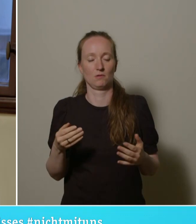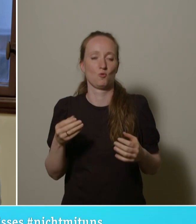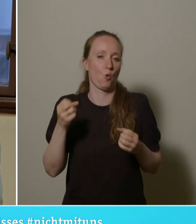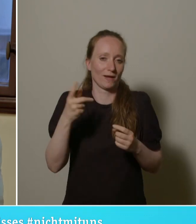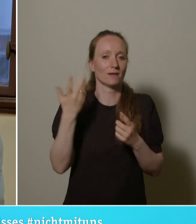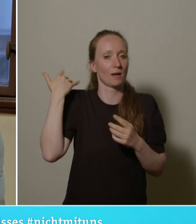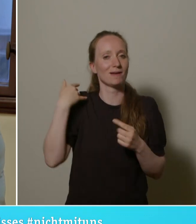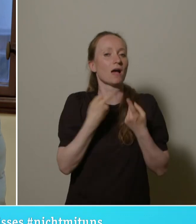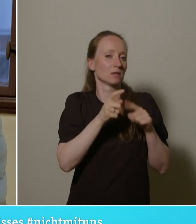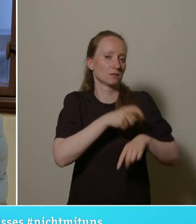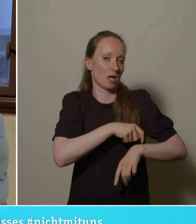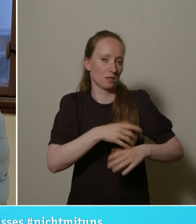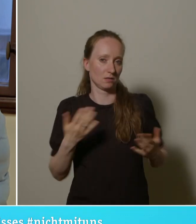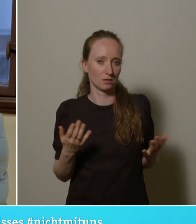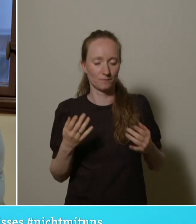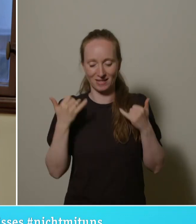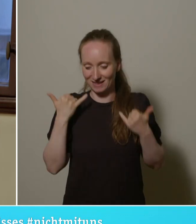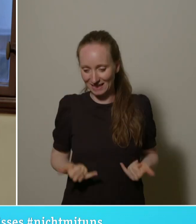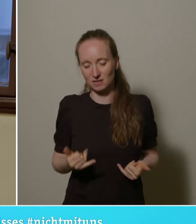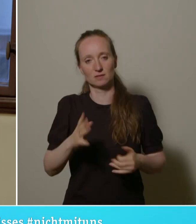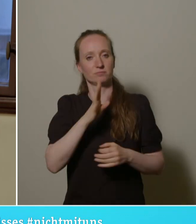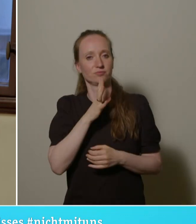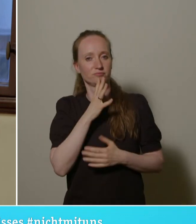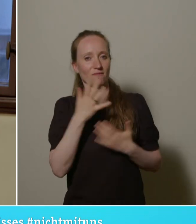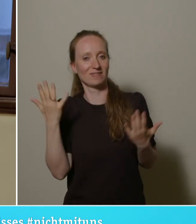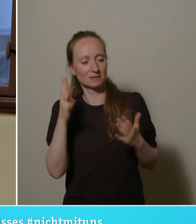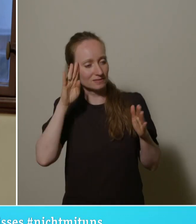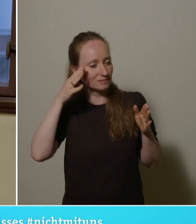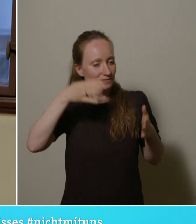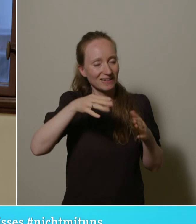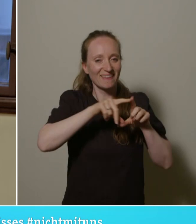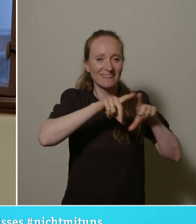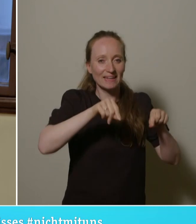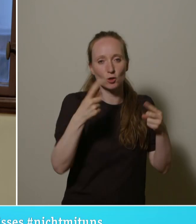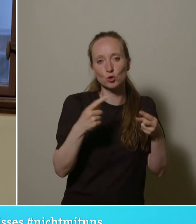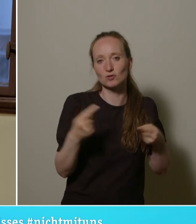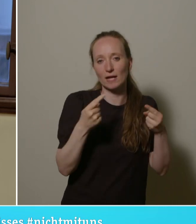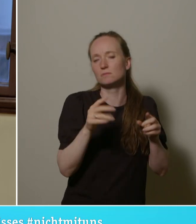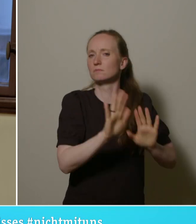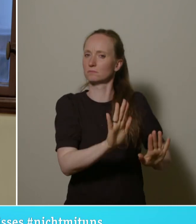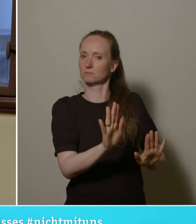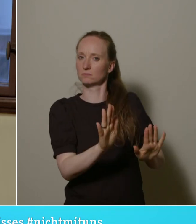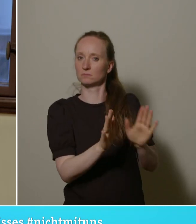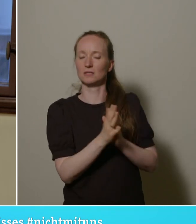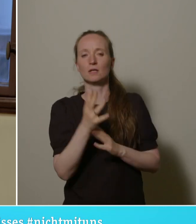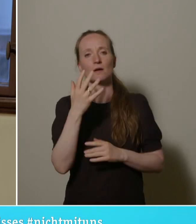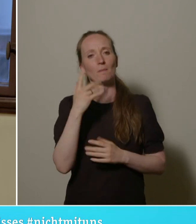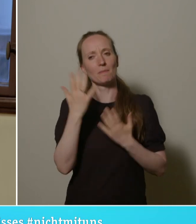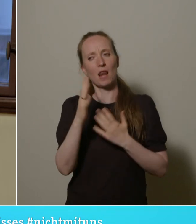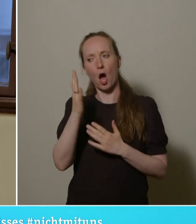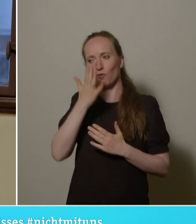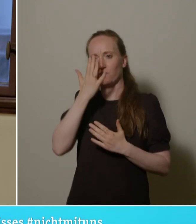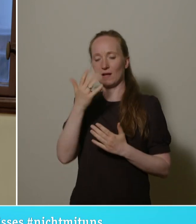Tickets eingehen und auf diese Streiterei. Ich möchte eigentlich, oder ich finde es bemerkenswert, wie manche Mitglieder dieses Stadtrates